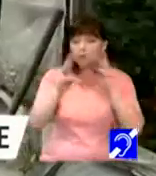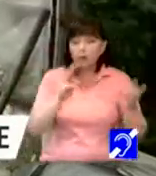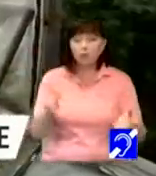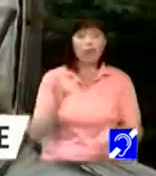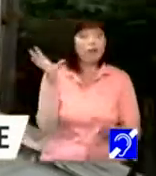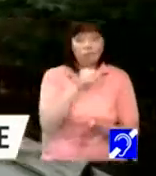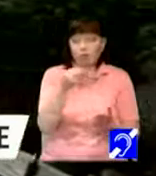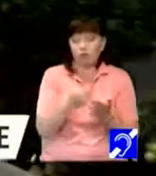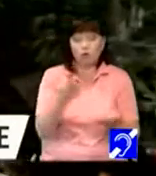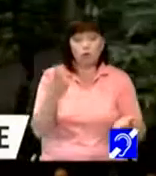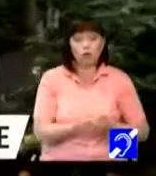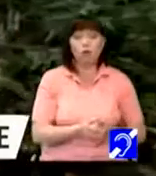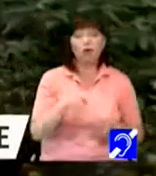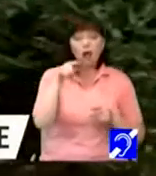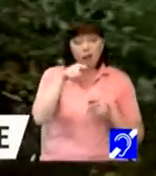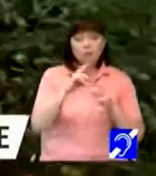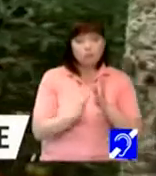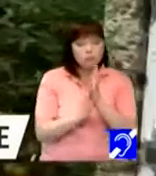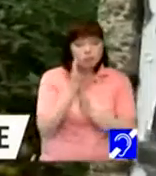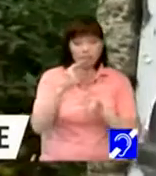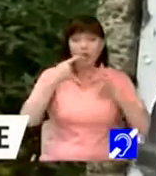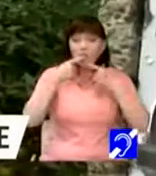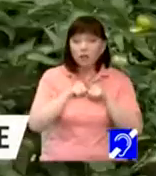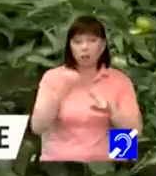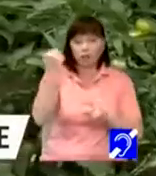mari. Legumele sunt crescute după o tehnologie veche, iar